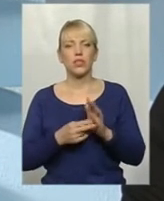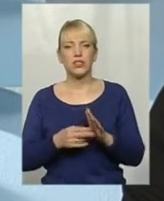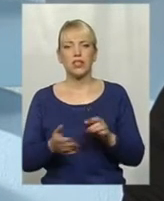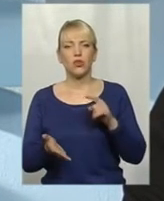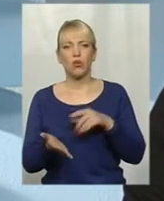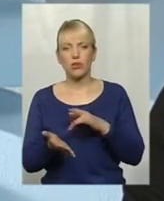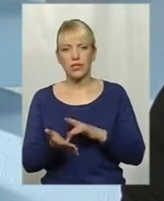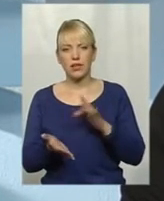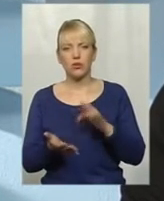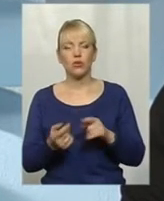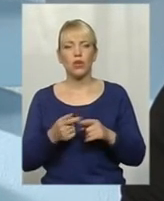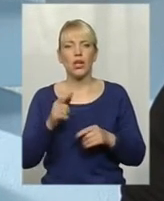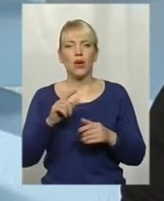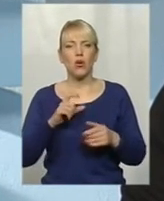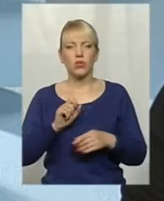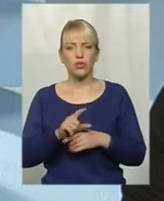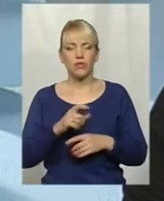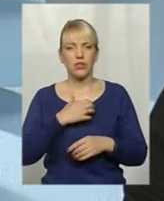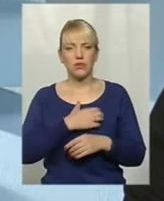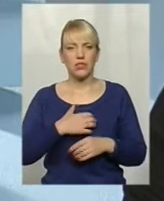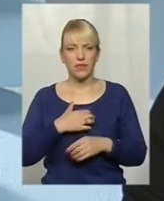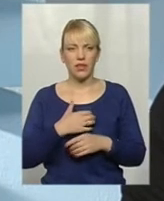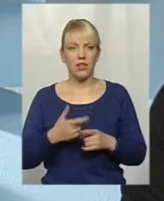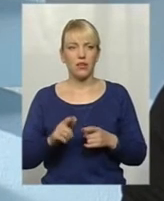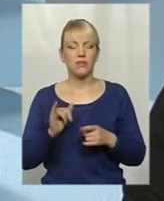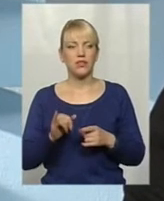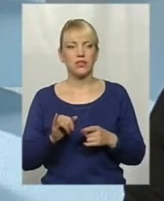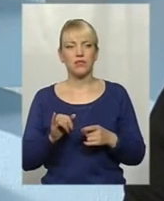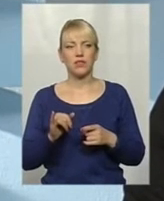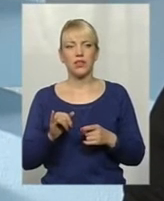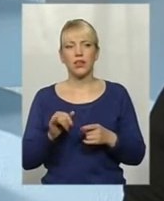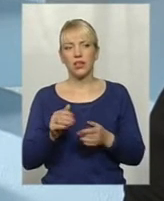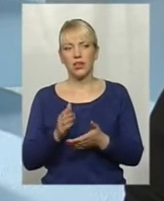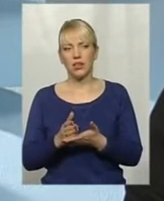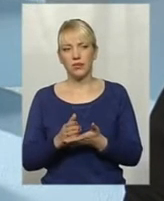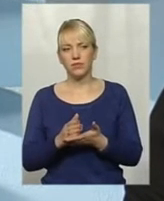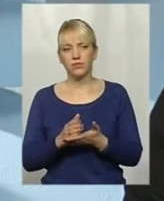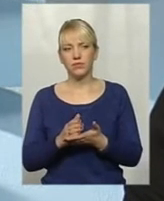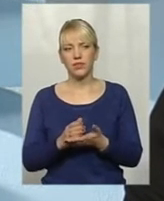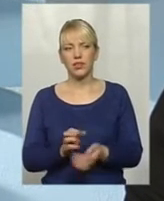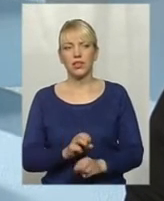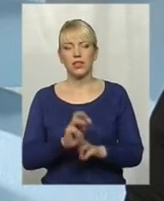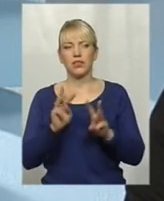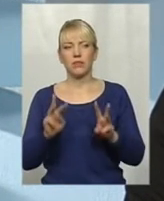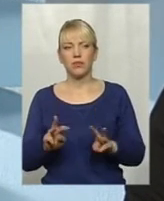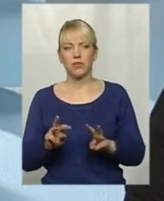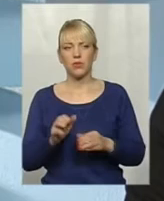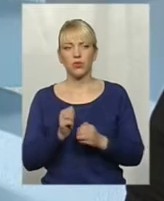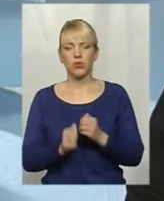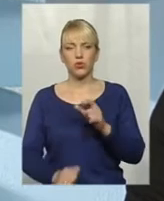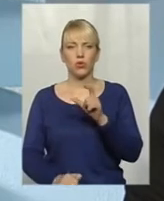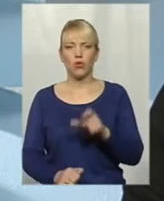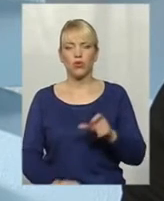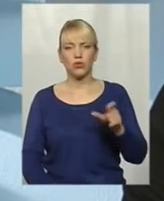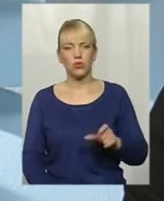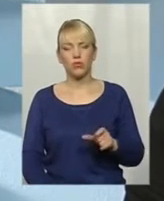Основним завданням регіонального центру з надання безоплатної вторинної правової допомоги є забезпечення кожної особи